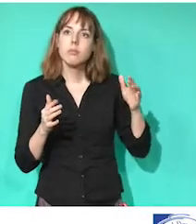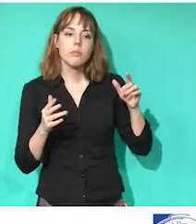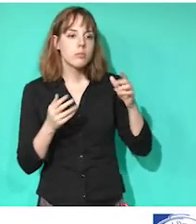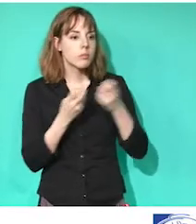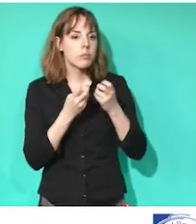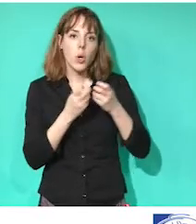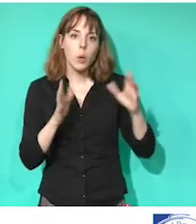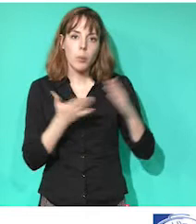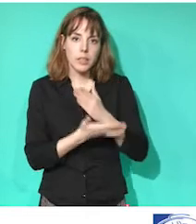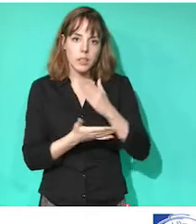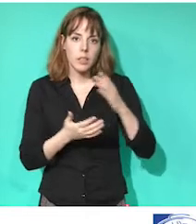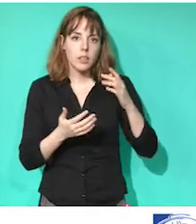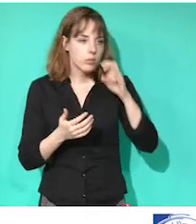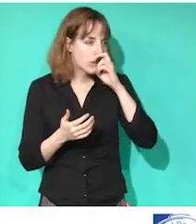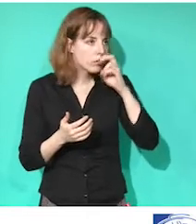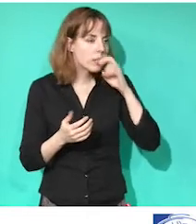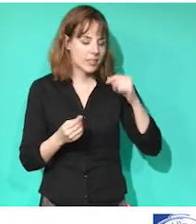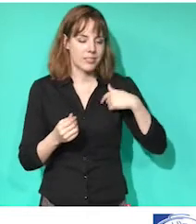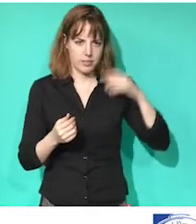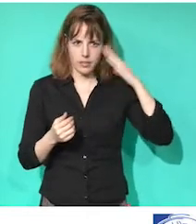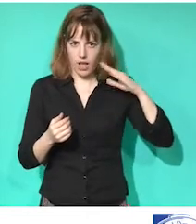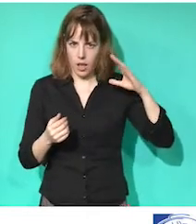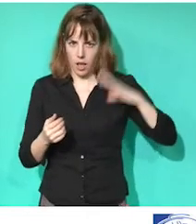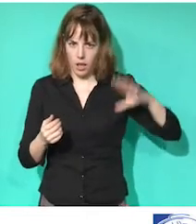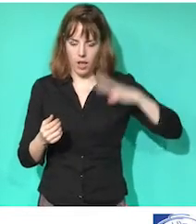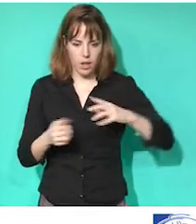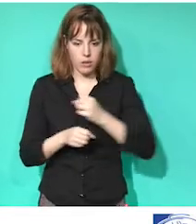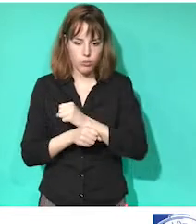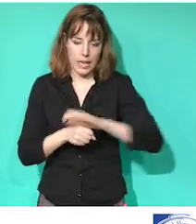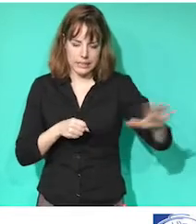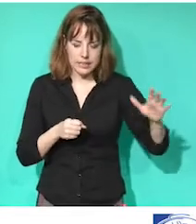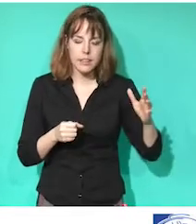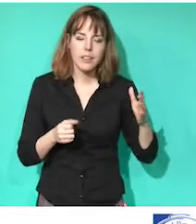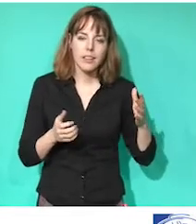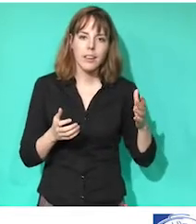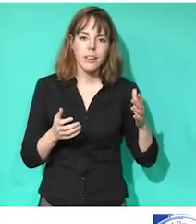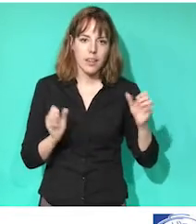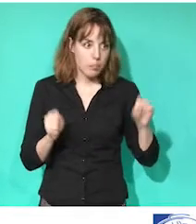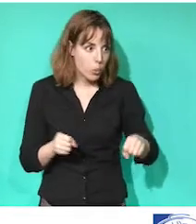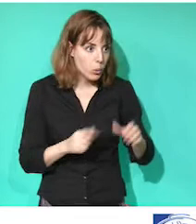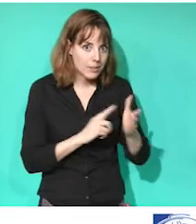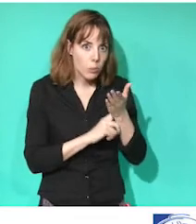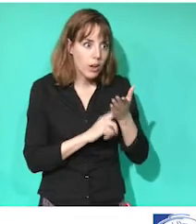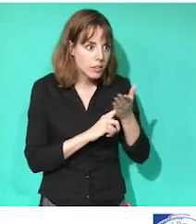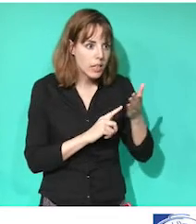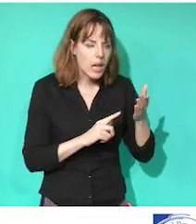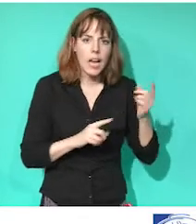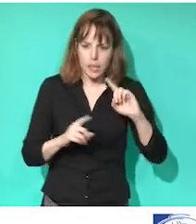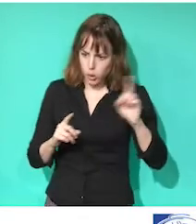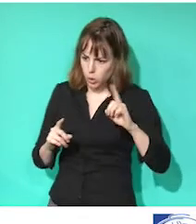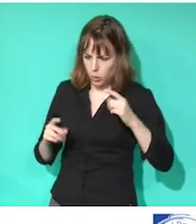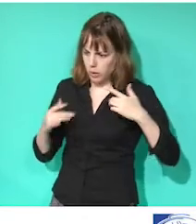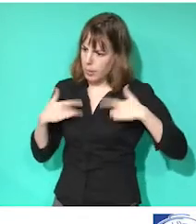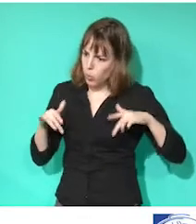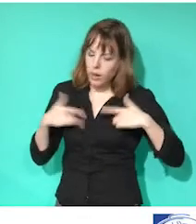il faut toujours répondre oui. Là, c'est l'ancienne journaliste qui parle. Il m'est arrivé très souvent de dire, mais est-ce que vous pouvez témoigner ? Ah non, pas moi. Non, mais je ne suis pas compétente.